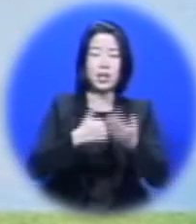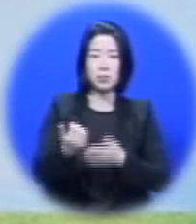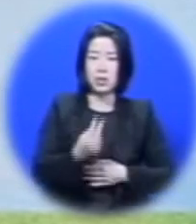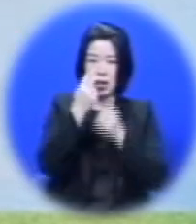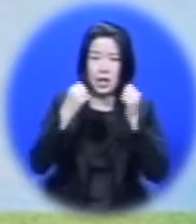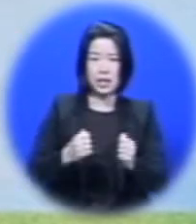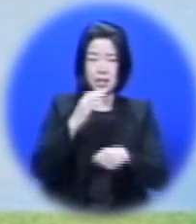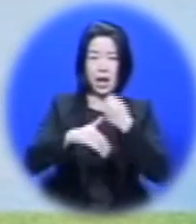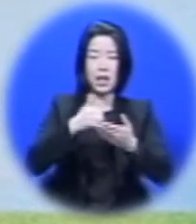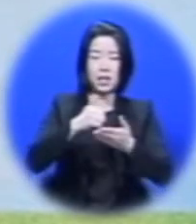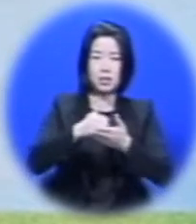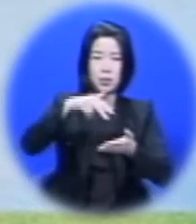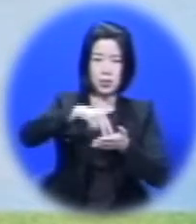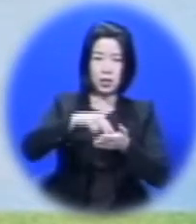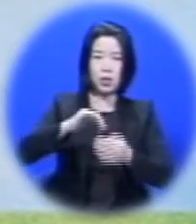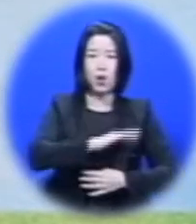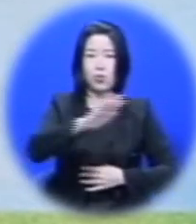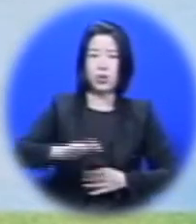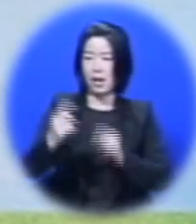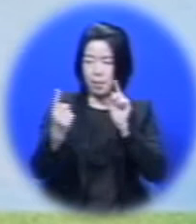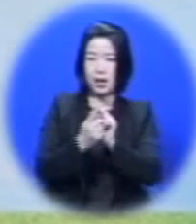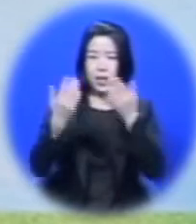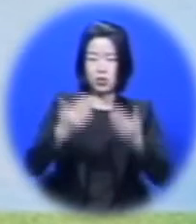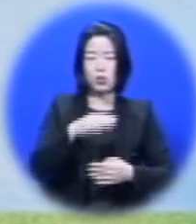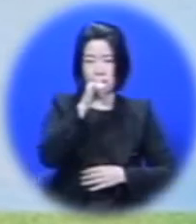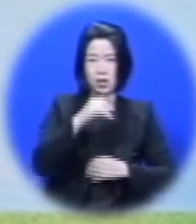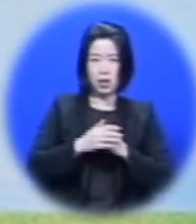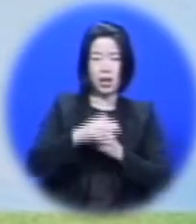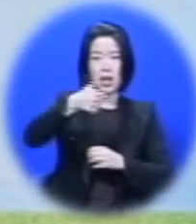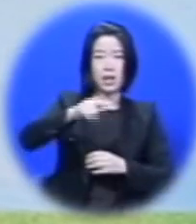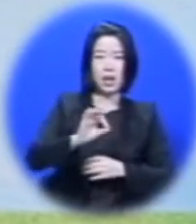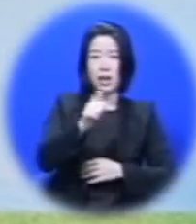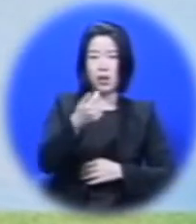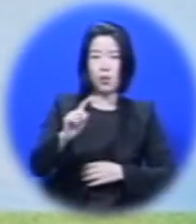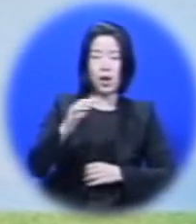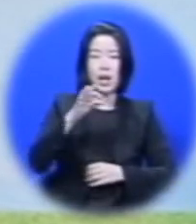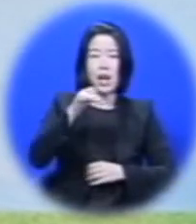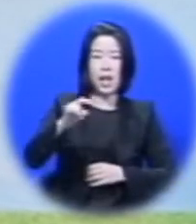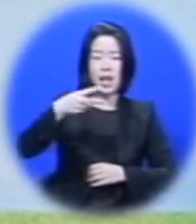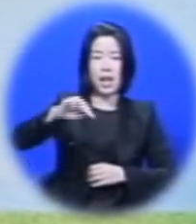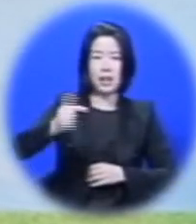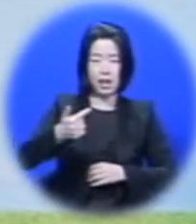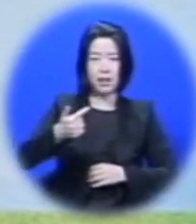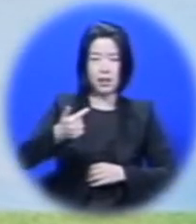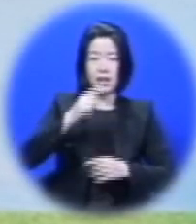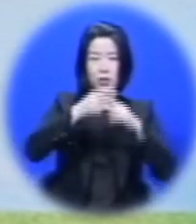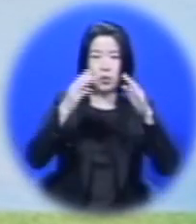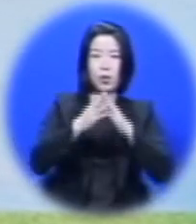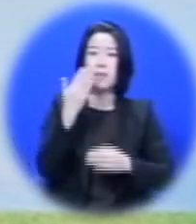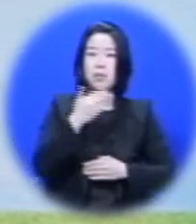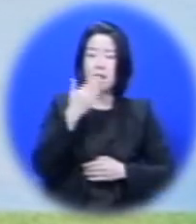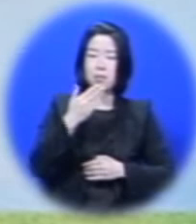살아계신 하나님으로 우리와 만나주세요. 강화 에덴교회 필리핀 단기 선교 갔던 이야기를